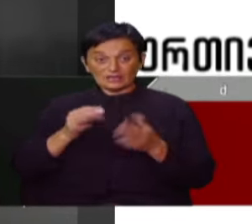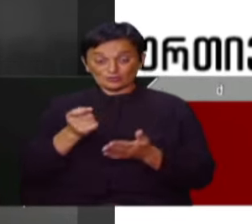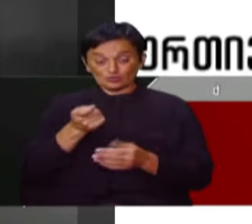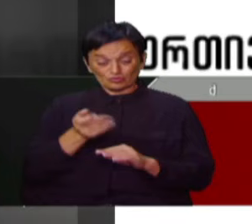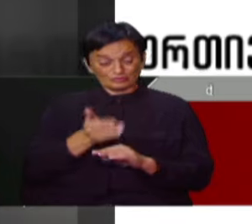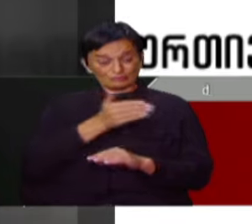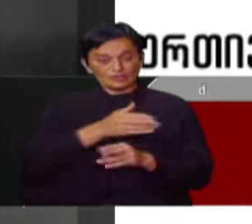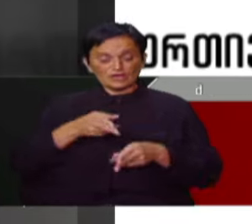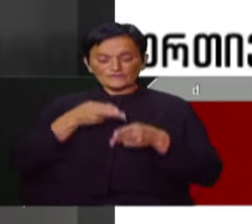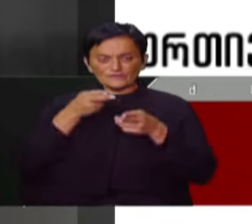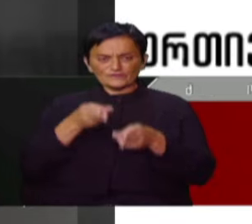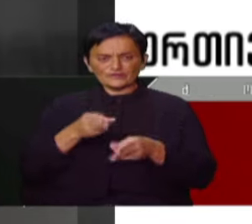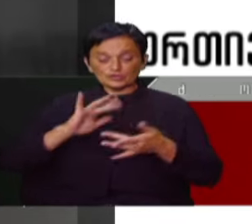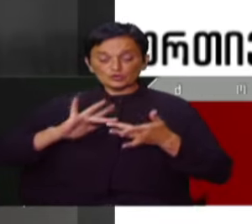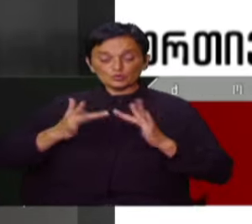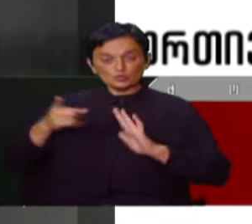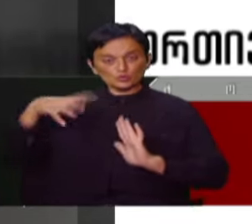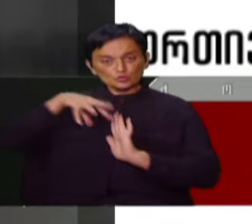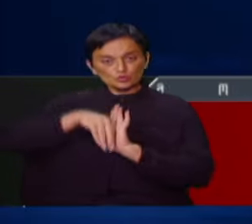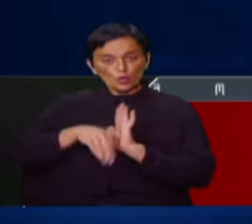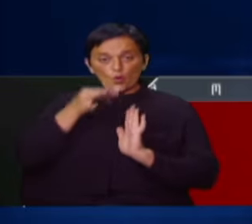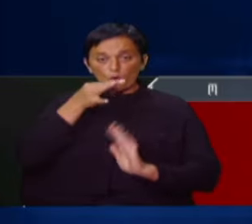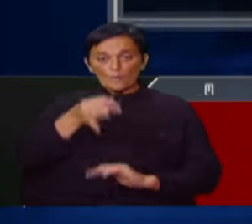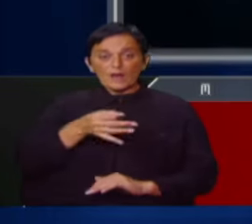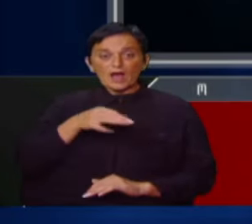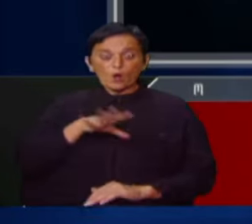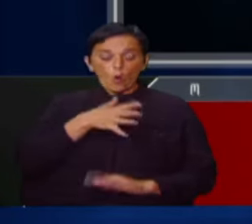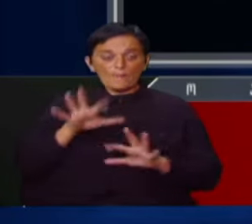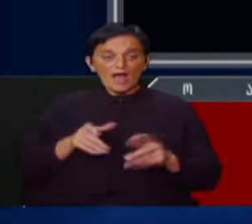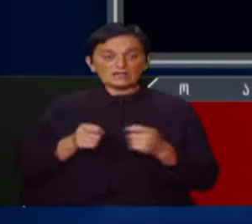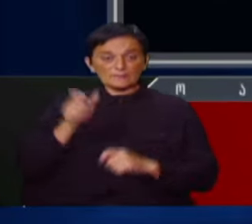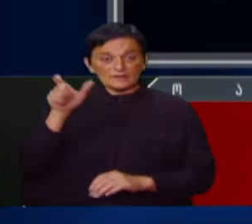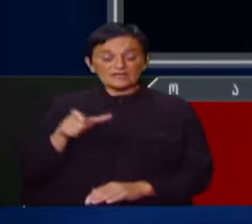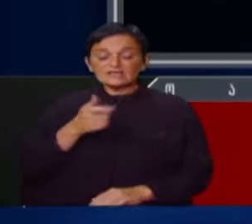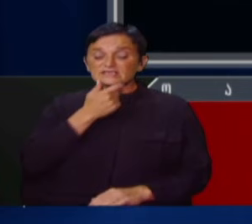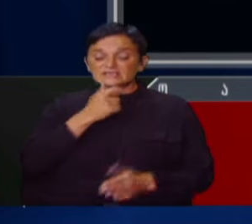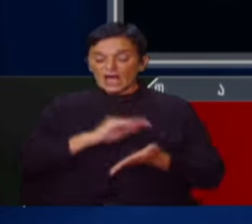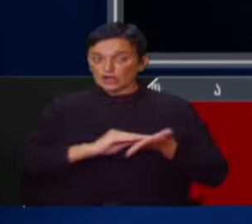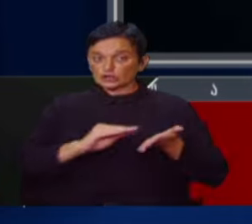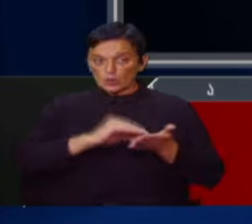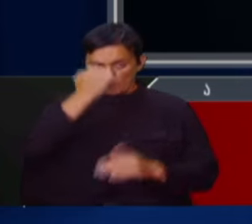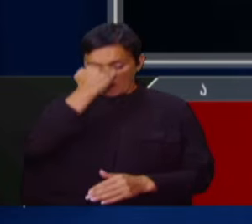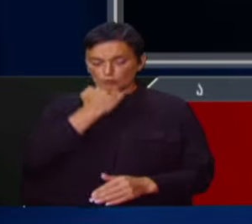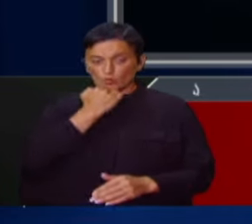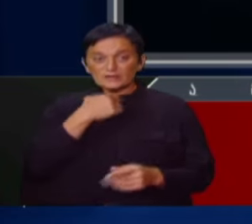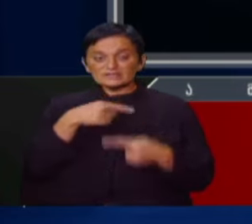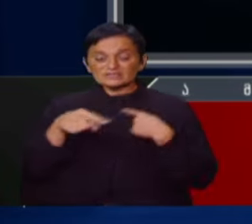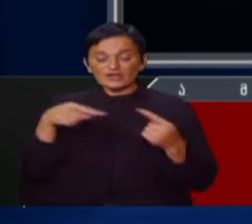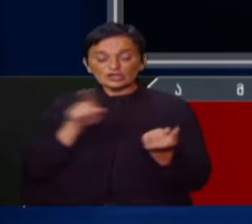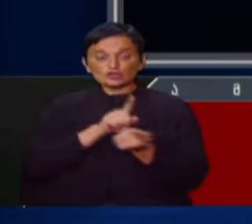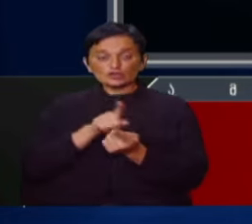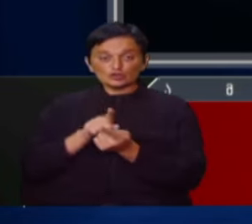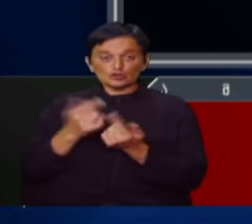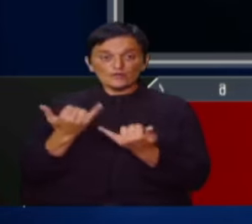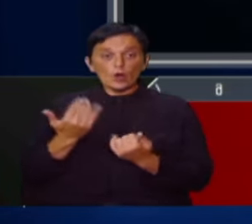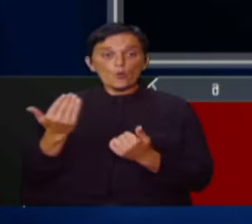ადრე ვიზიტს სოციალურ ქსელში გამოეხმაურა თავად ექს-პრეზიდენტი, როგორც მიხეილ სააკაშვილი წერს. Მადლობელია, რომ სხვადასხვა შეხვედრაზე